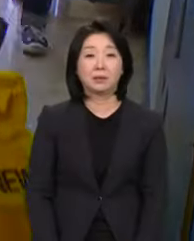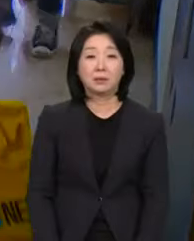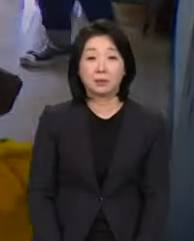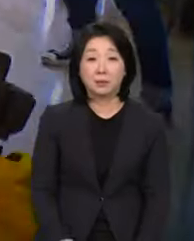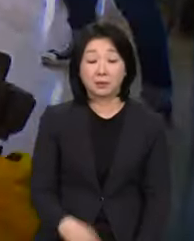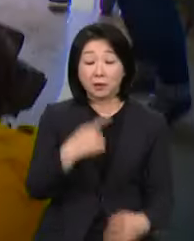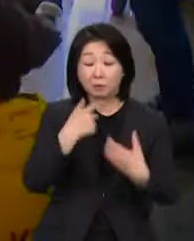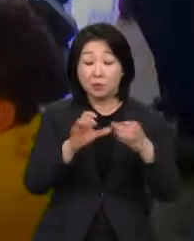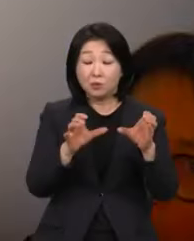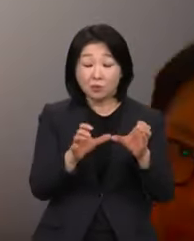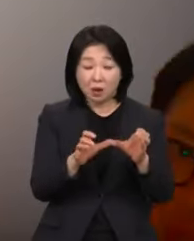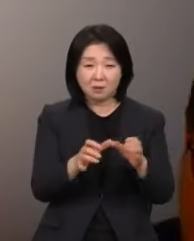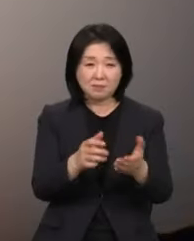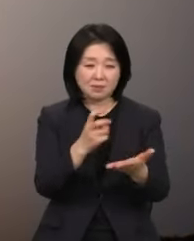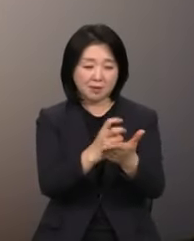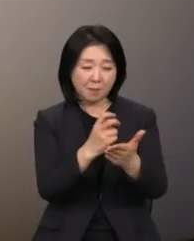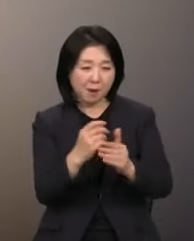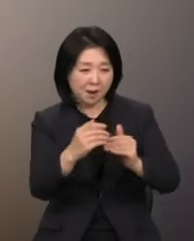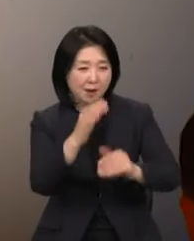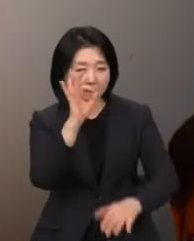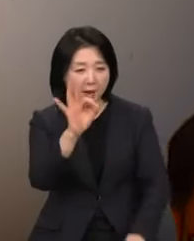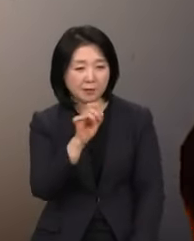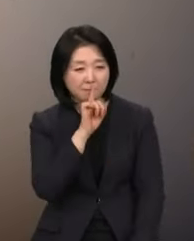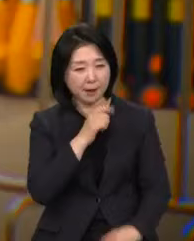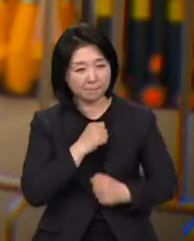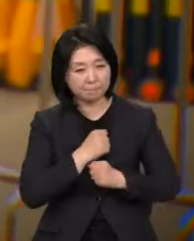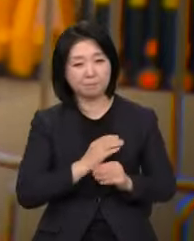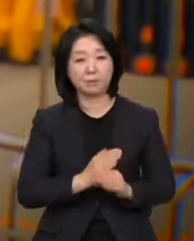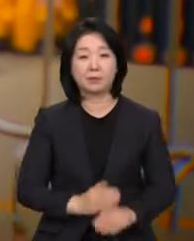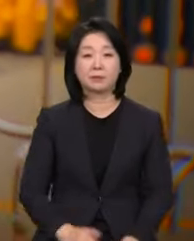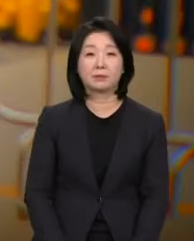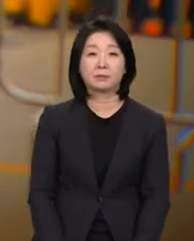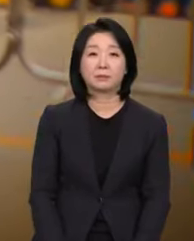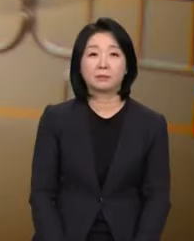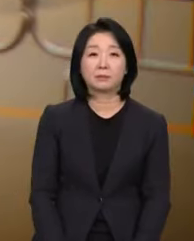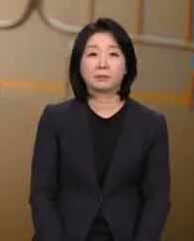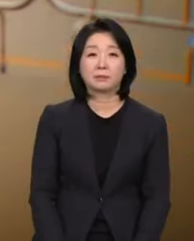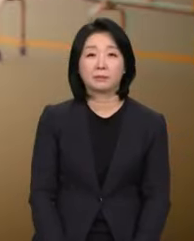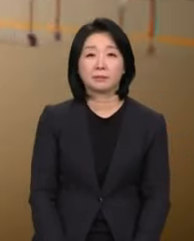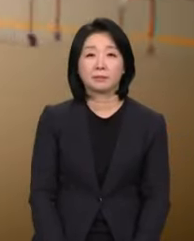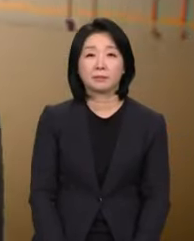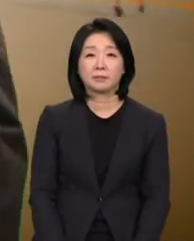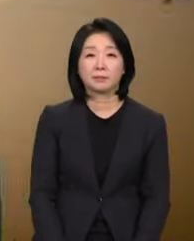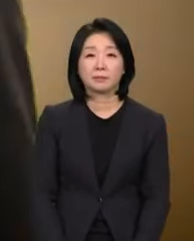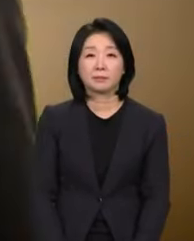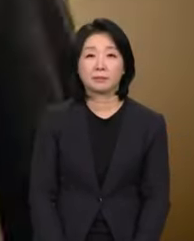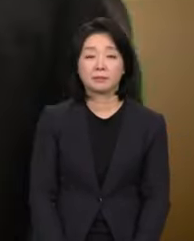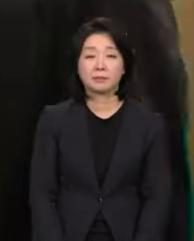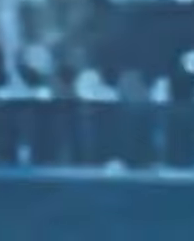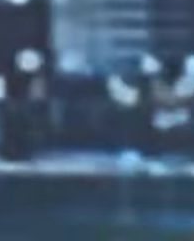민주당은 사법 절차를 지켜보겠다며 말을 아끼고 있습니다. JTBC 최승기입니다.